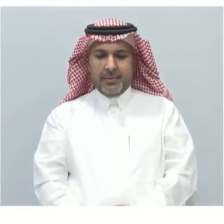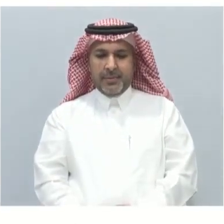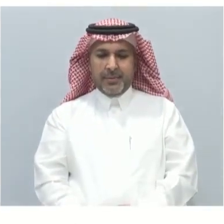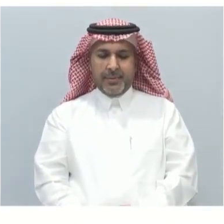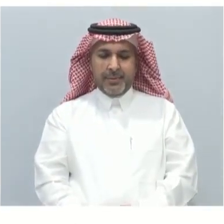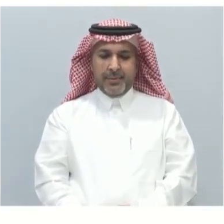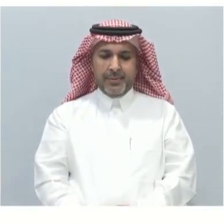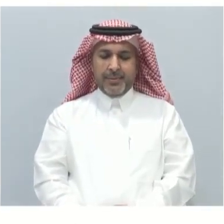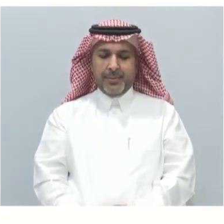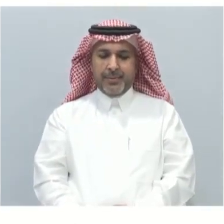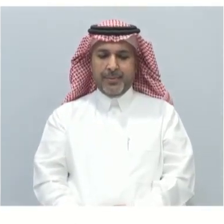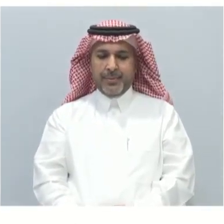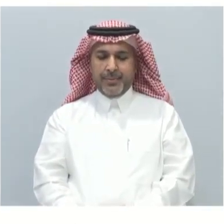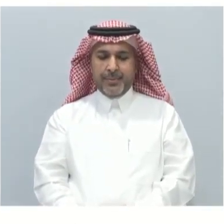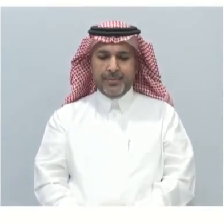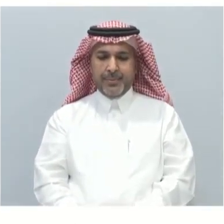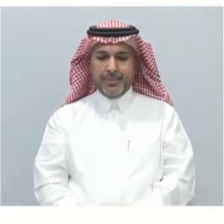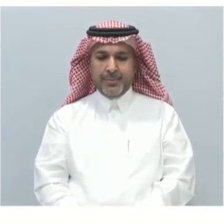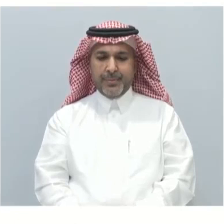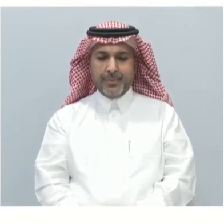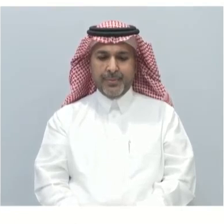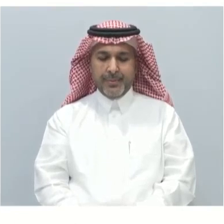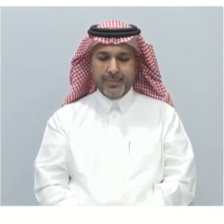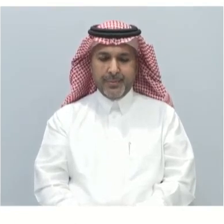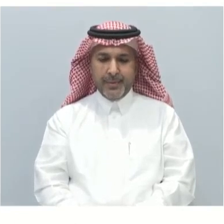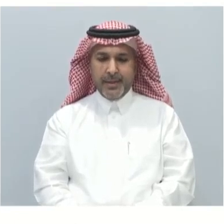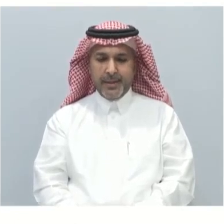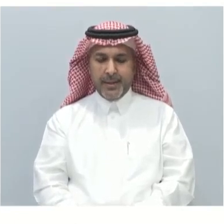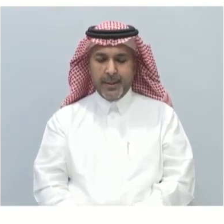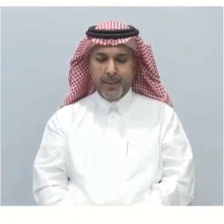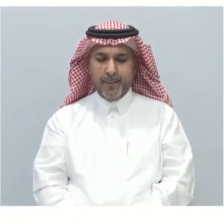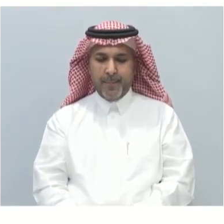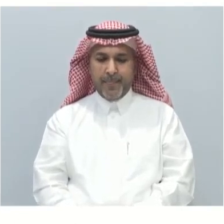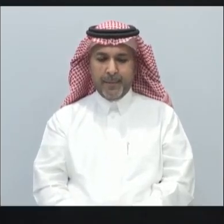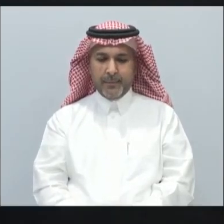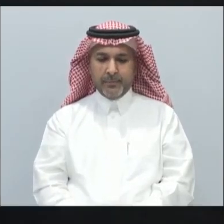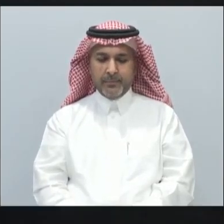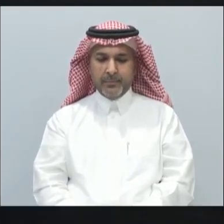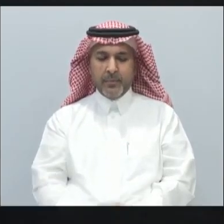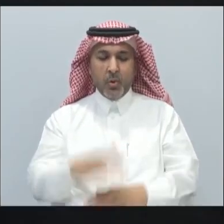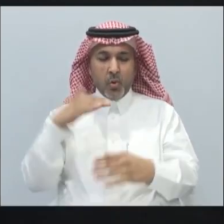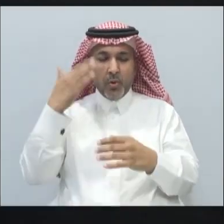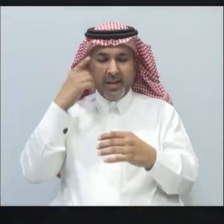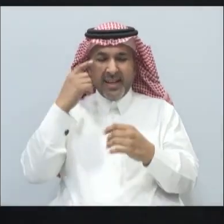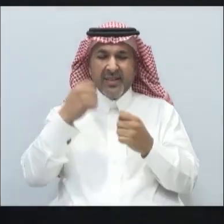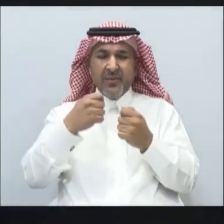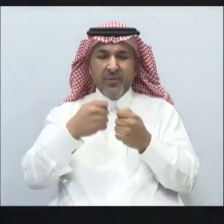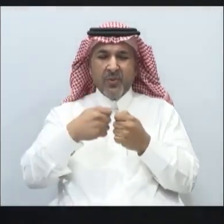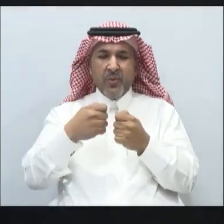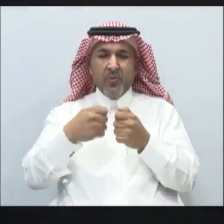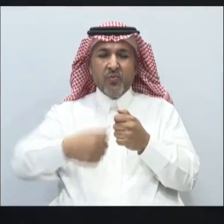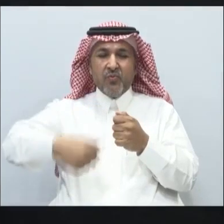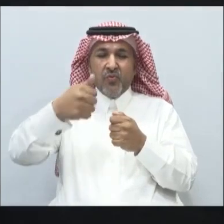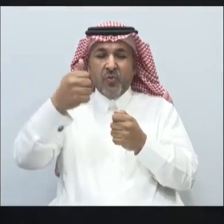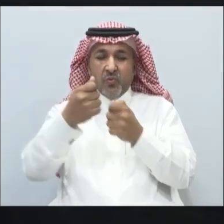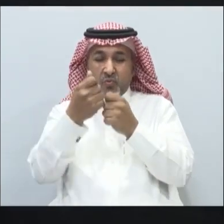ان هنا الان هذه تمثل عدد مرات توزيع الارباح في السنه ف تعرفون ان بعض الشركات مثلا تقول توزع الارباح